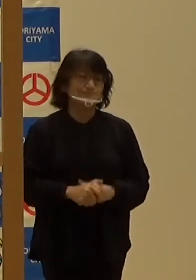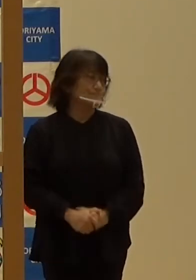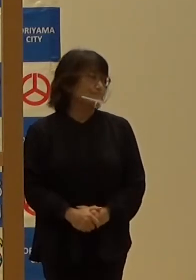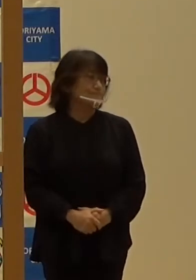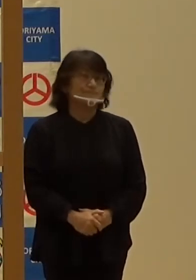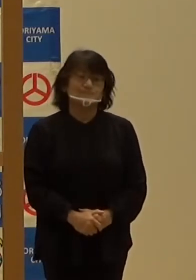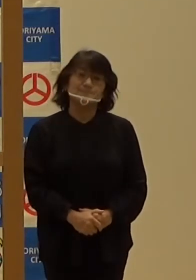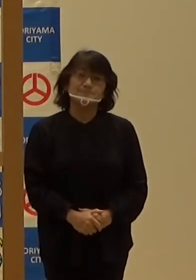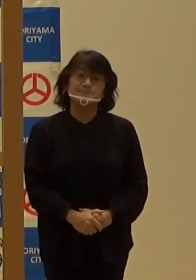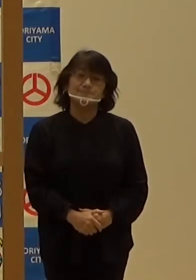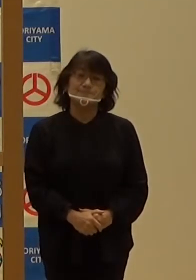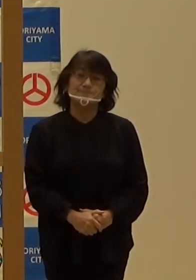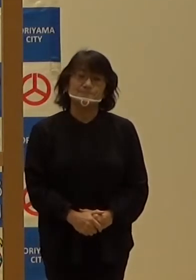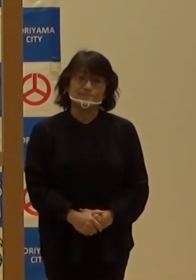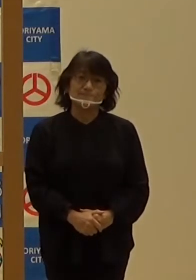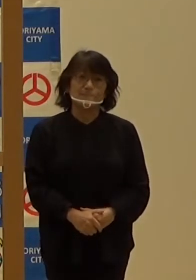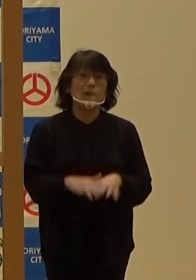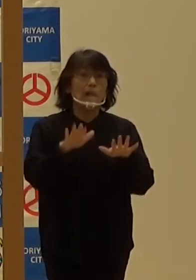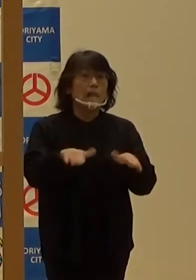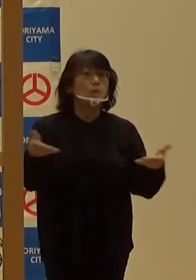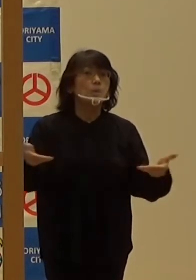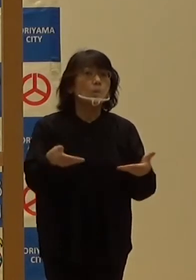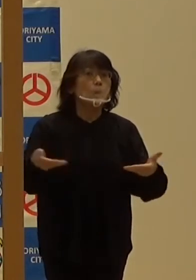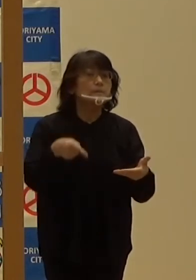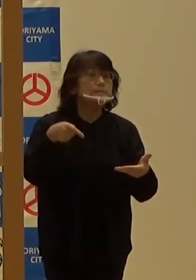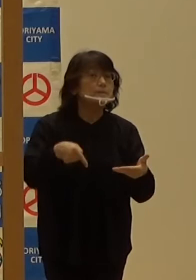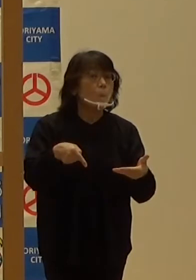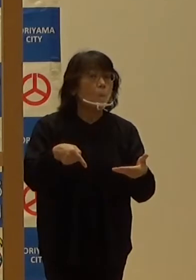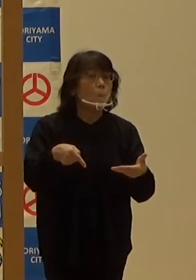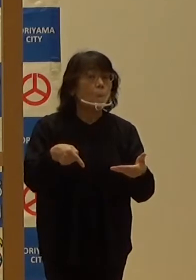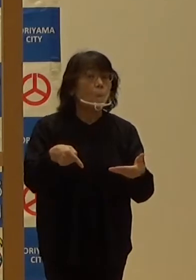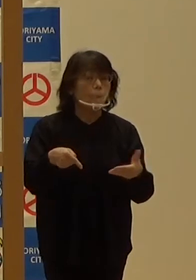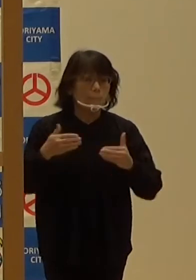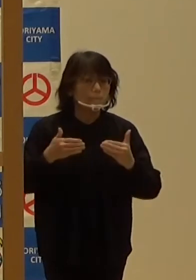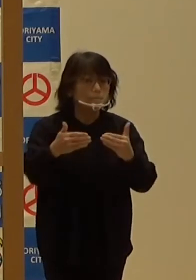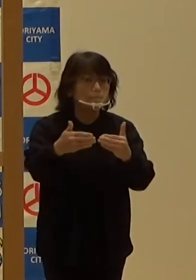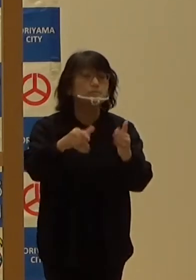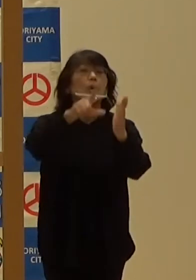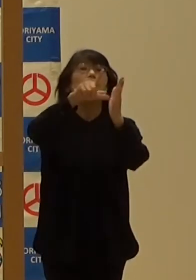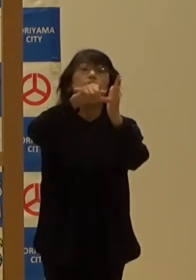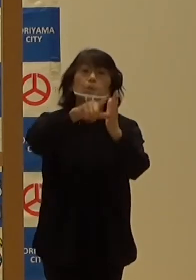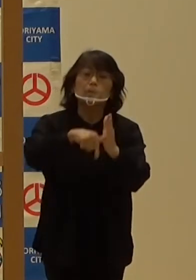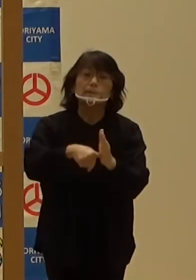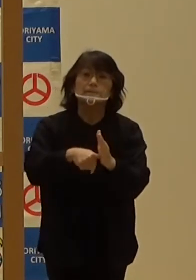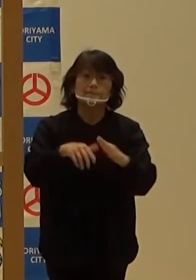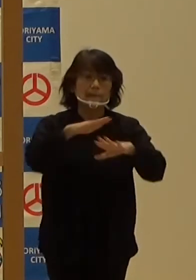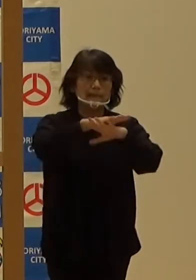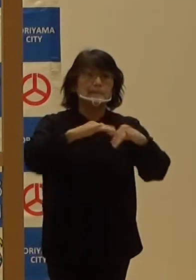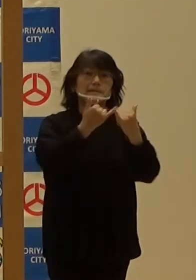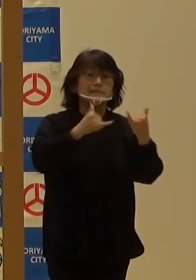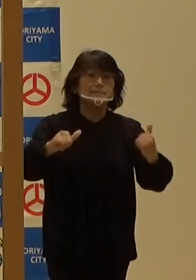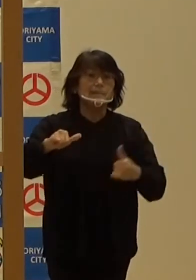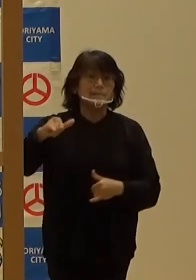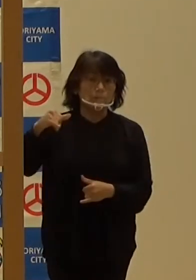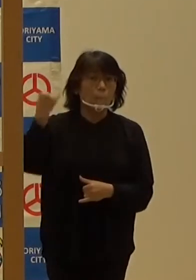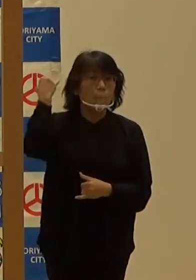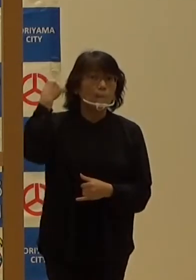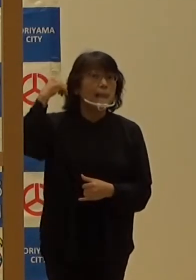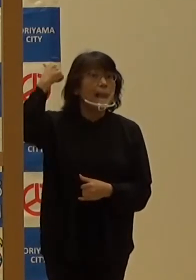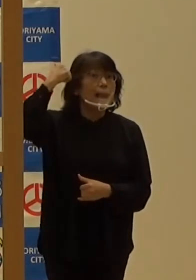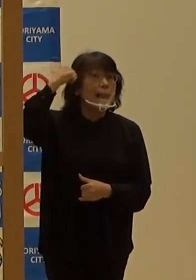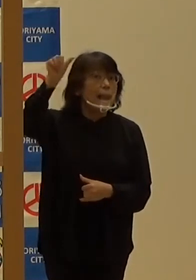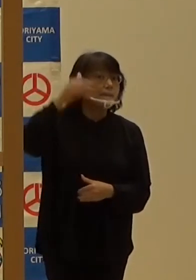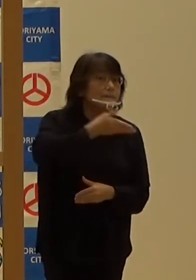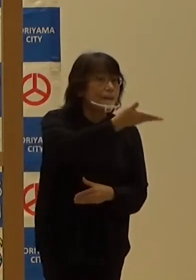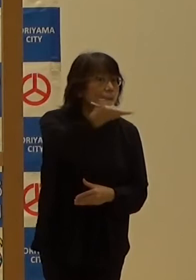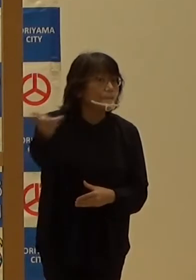まあ今回のですね本事業の事業推進行にあたりまして、まあ、市民のアンケートなどですねいろんなこう